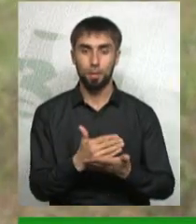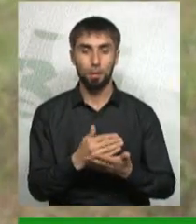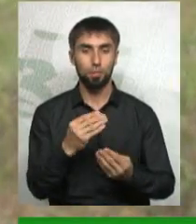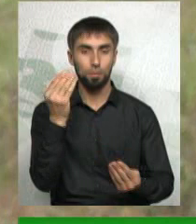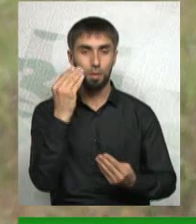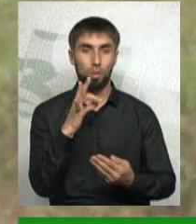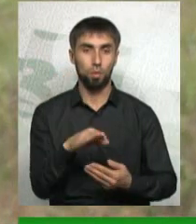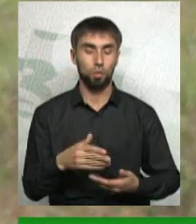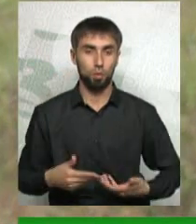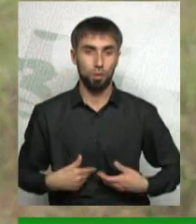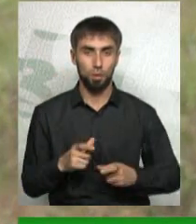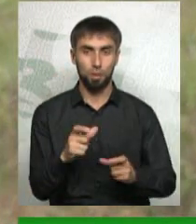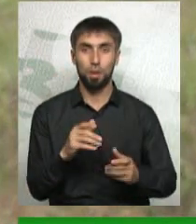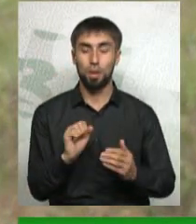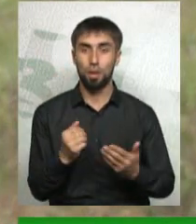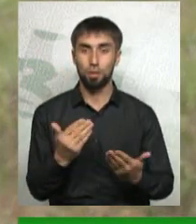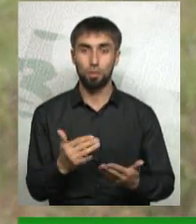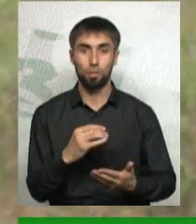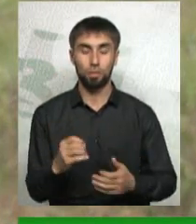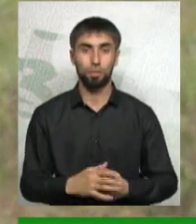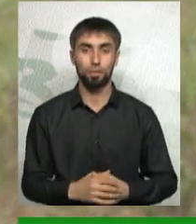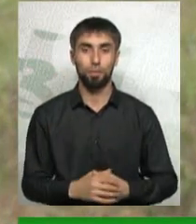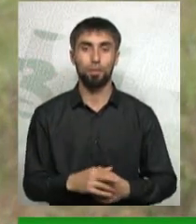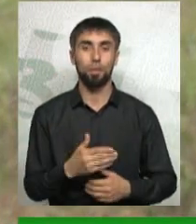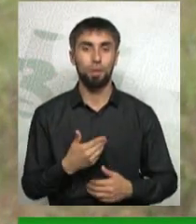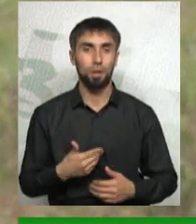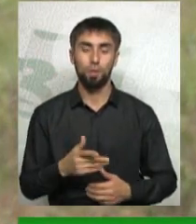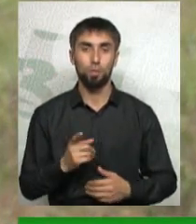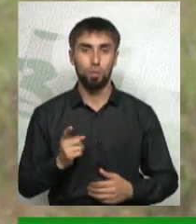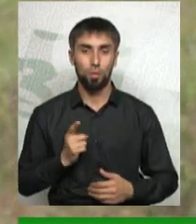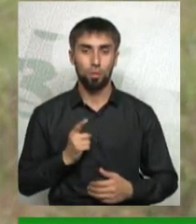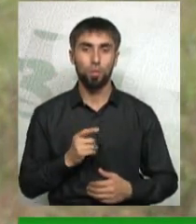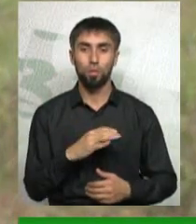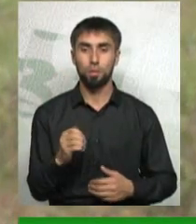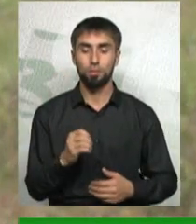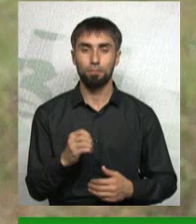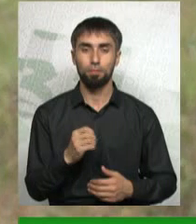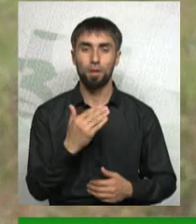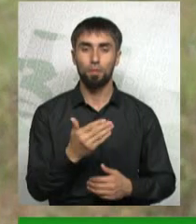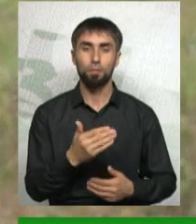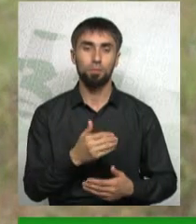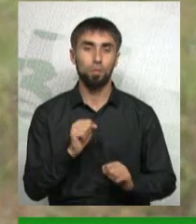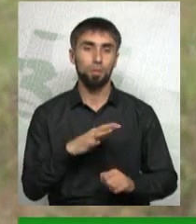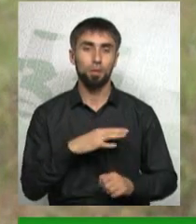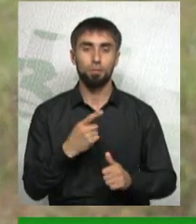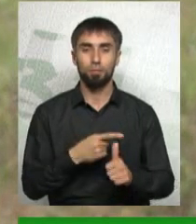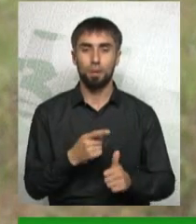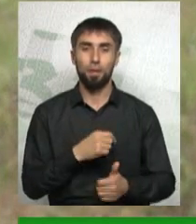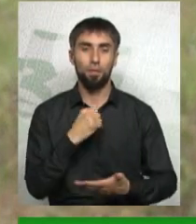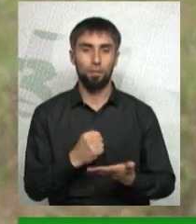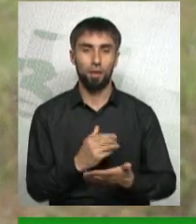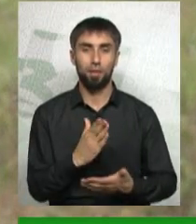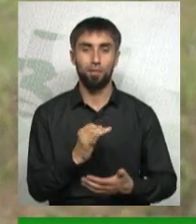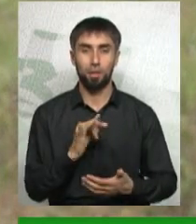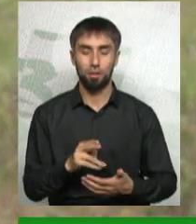от жителей, а сейчас уже мы ждем уже вердикта жителя, наверное. Может быть, какие-то коррективы еще